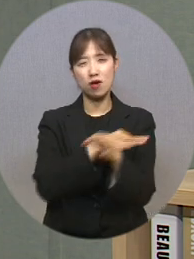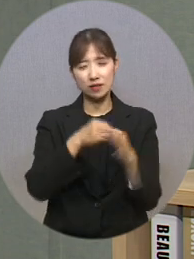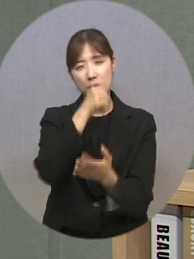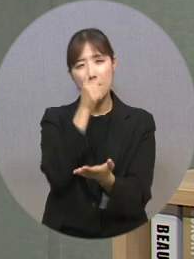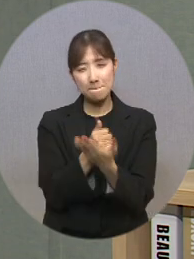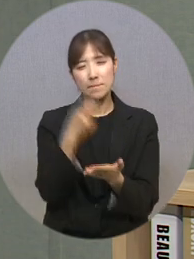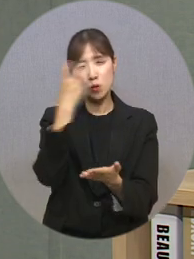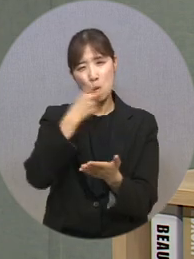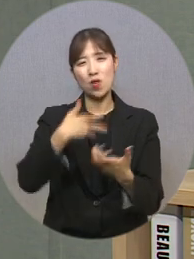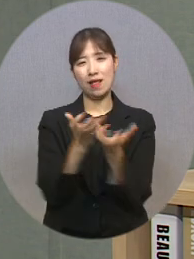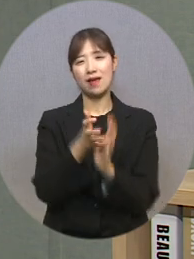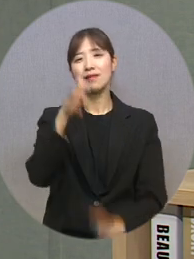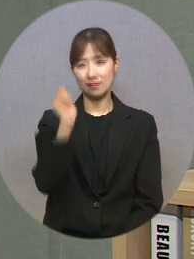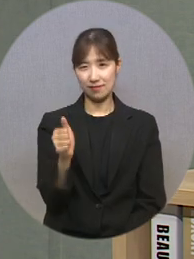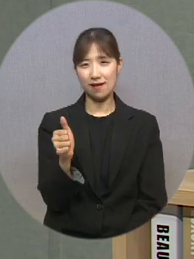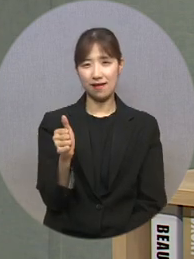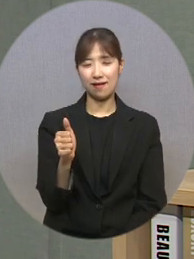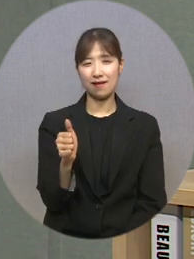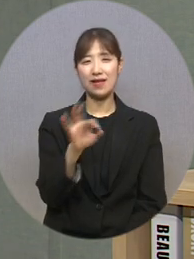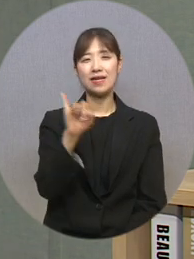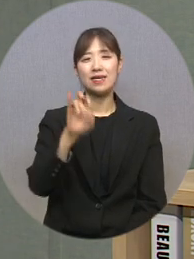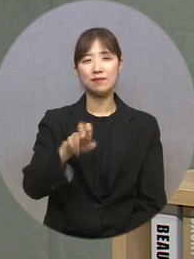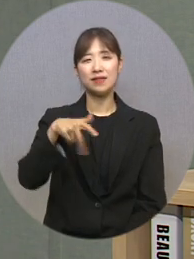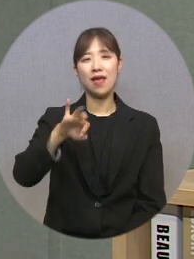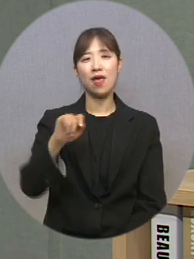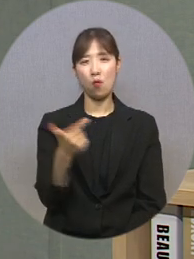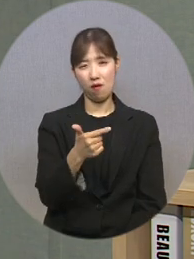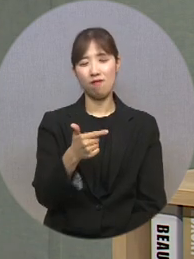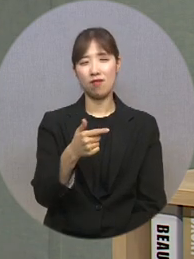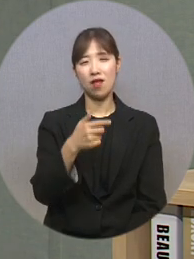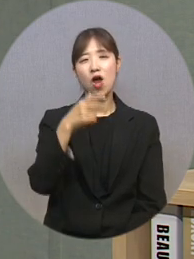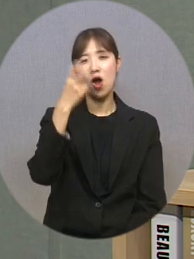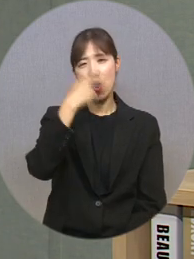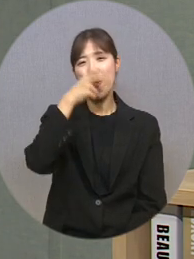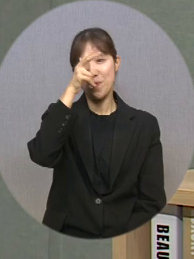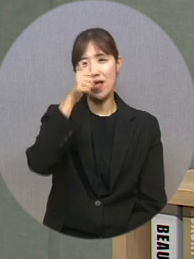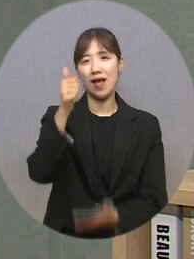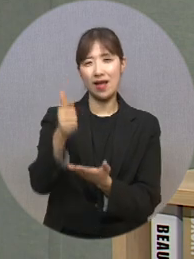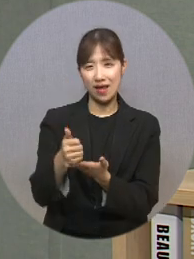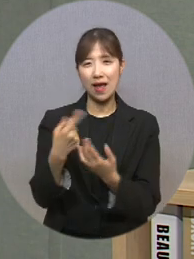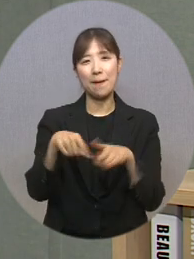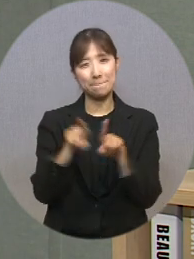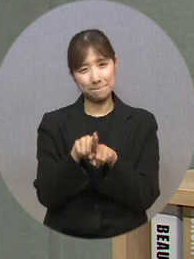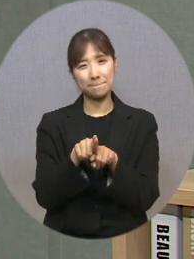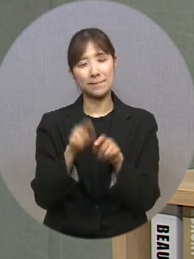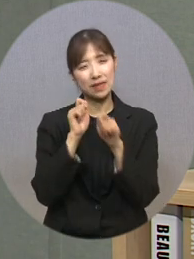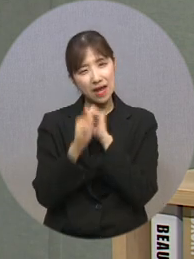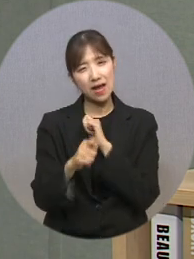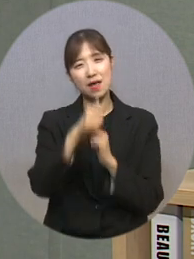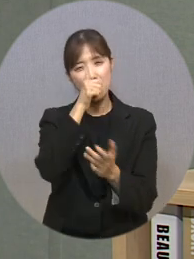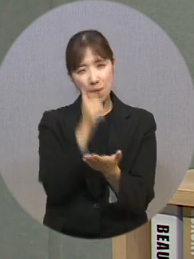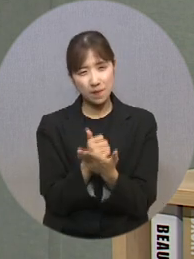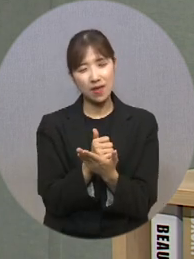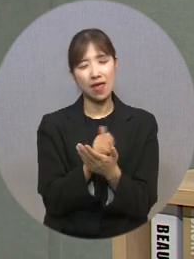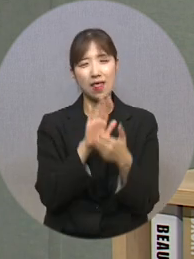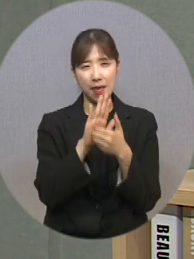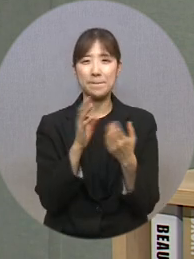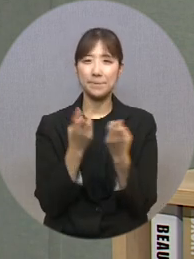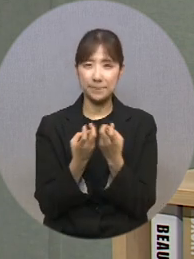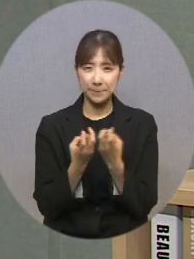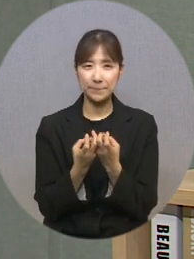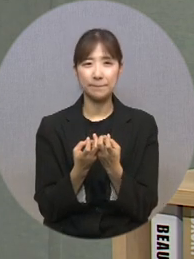조사단 단장 임채원 부장검사를 모시고 그간의 사기범죄